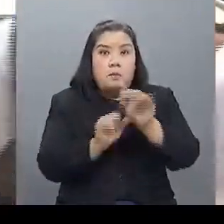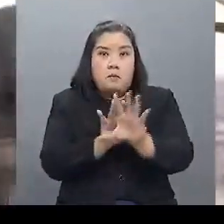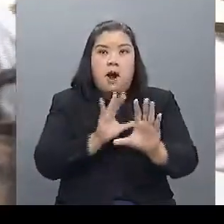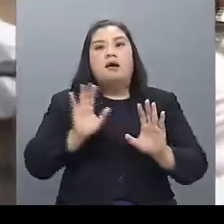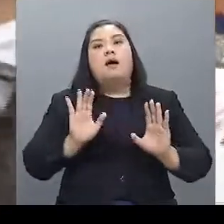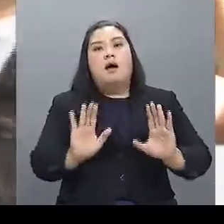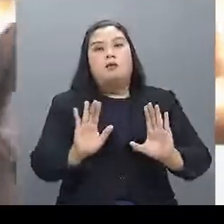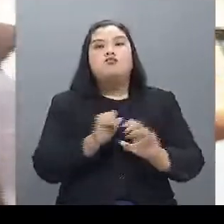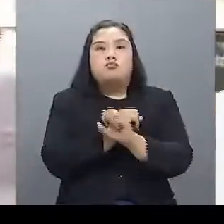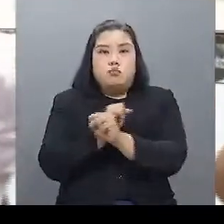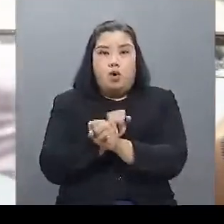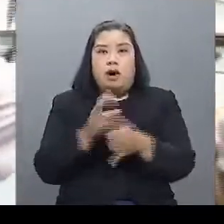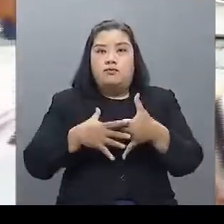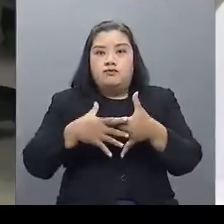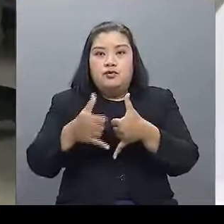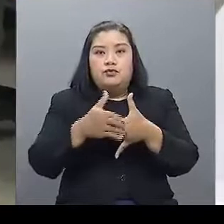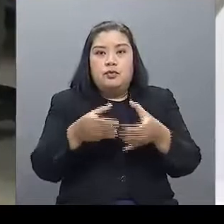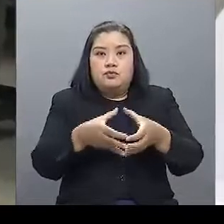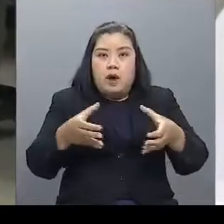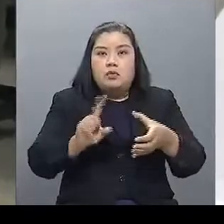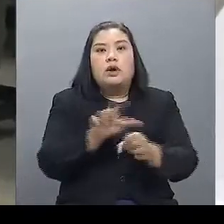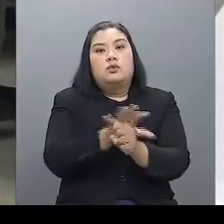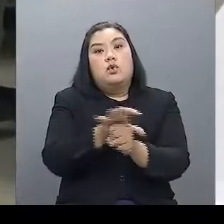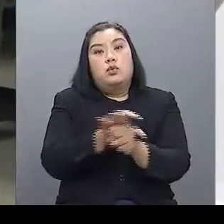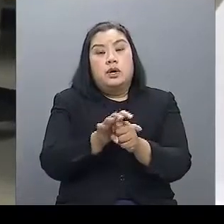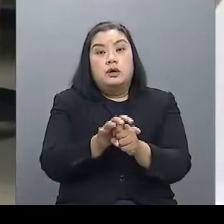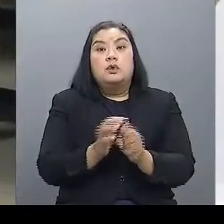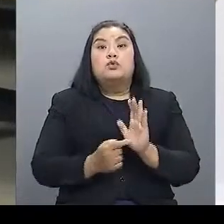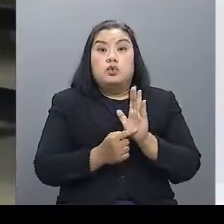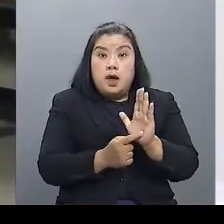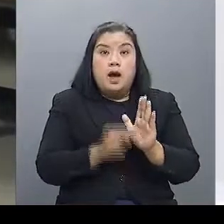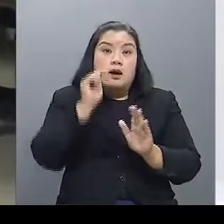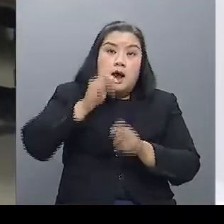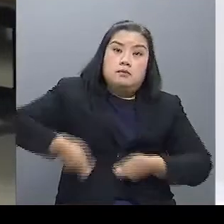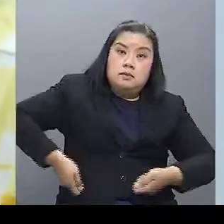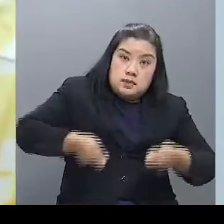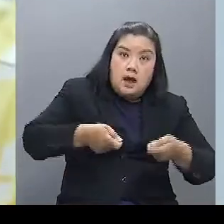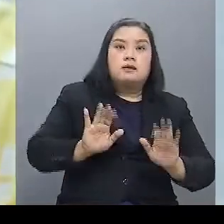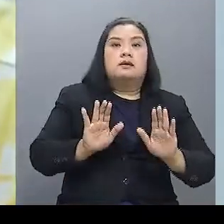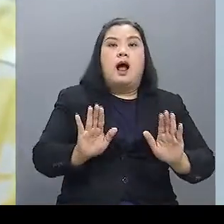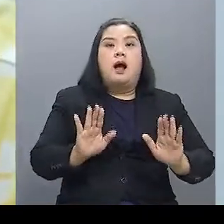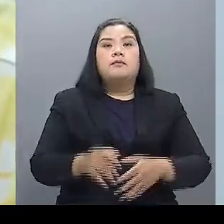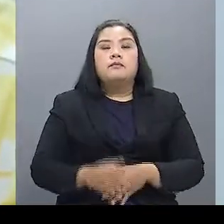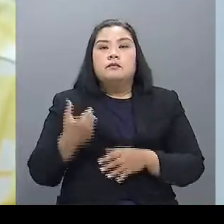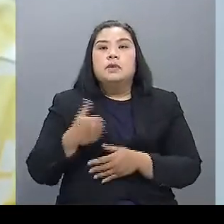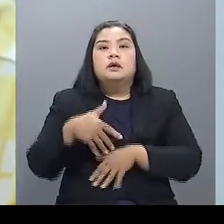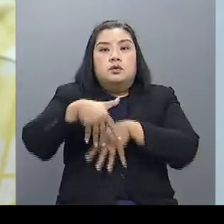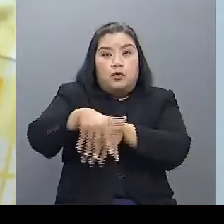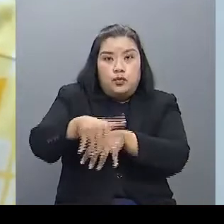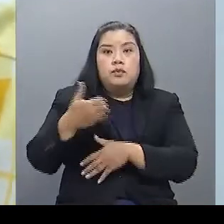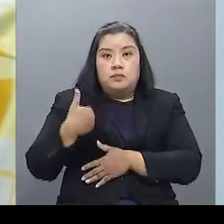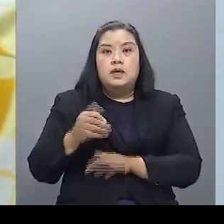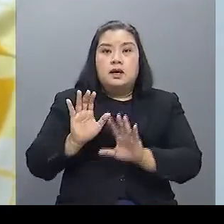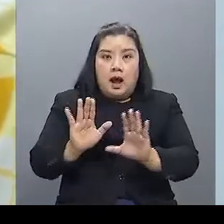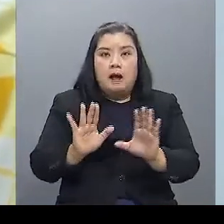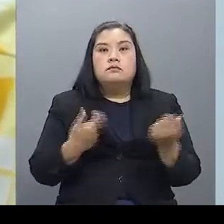ความเสี่ยงการแพร่ระบาดของโรคโควิช 19ทั้งการเล่นน้ำสงกรานต์งดจัดขบวนแห่งดการโษณาดนตรีรำวงย้อน